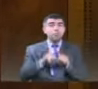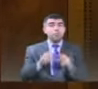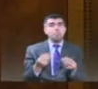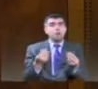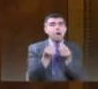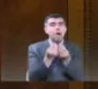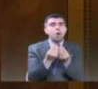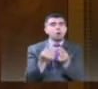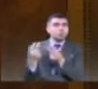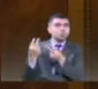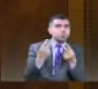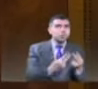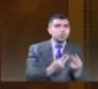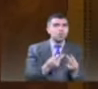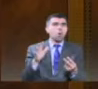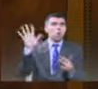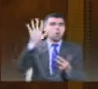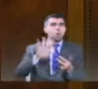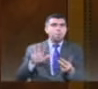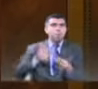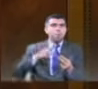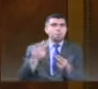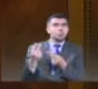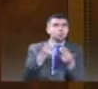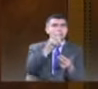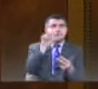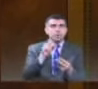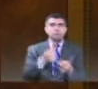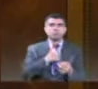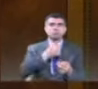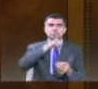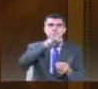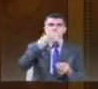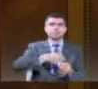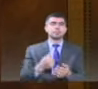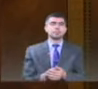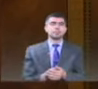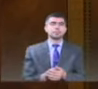يجيو ولا كانوا غيجيو معاهم الأوروبيين للاستثمار بواحد العدد ديال المجالات. السيد الرئيس،